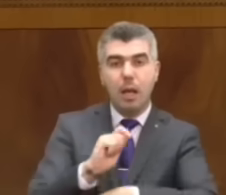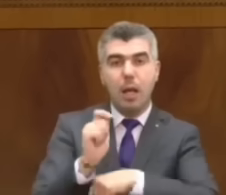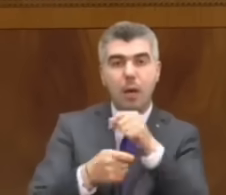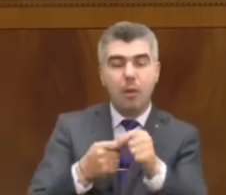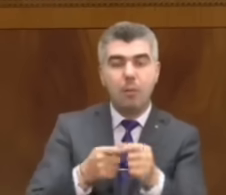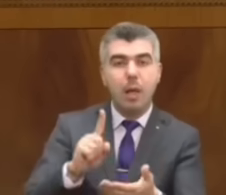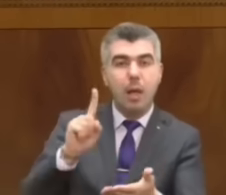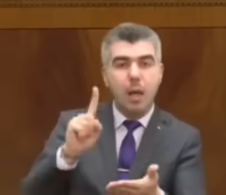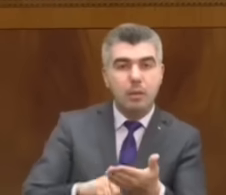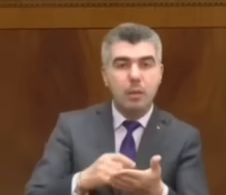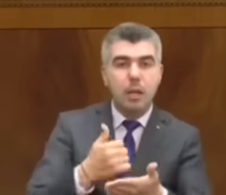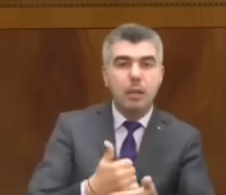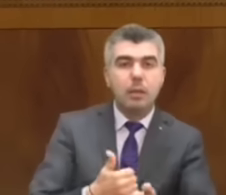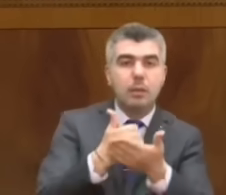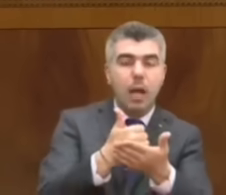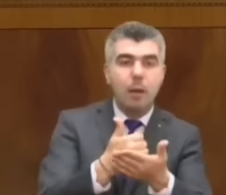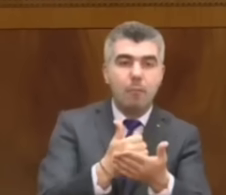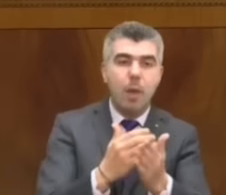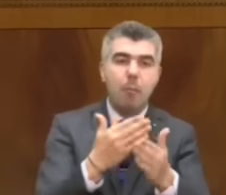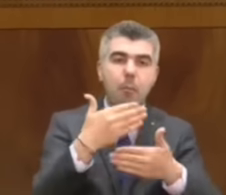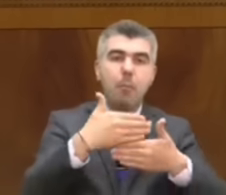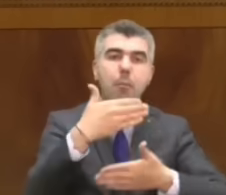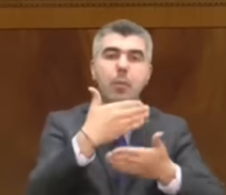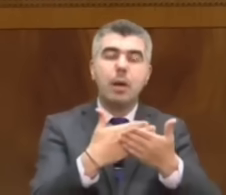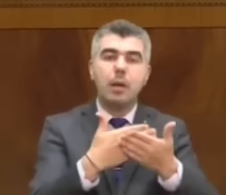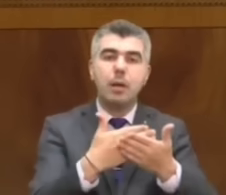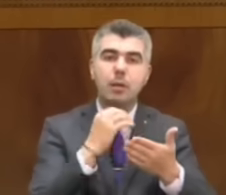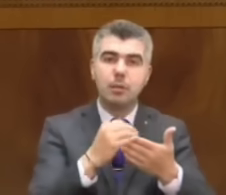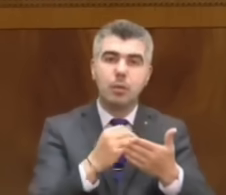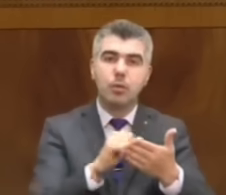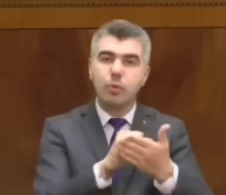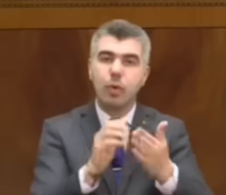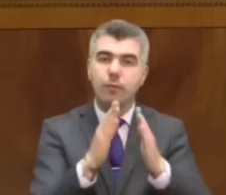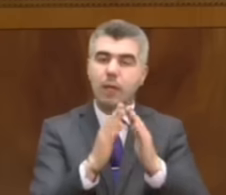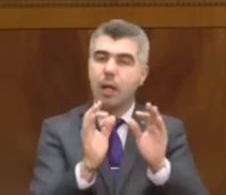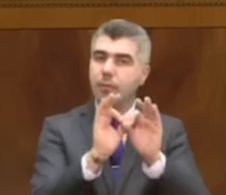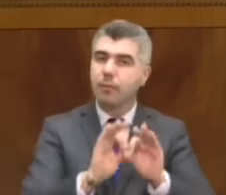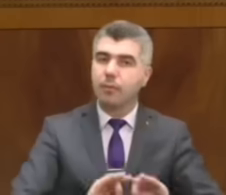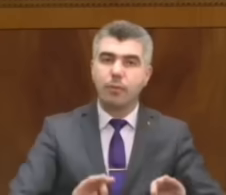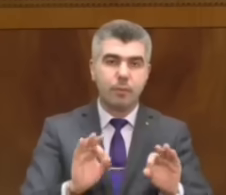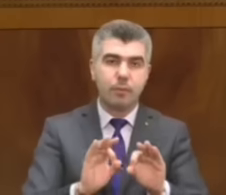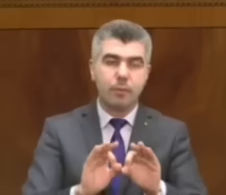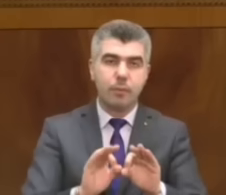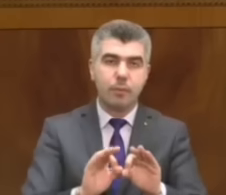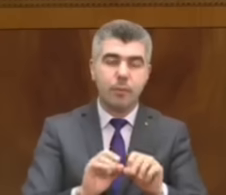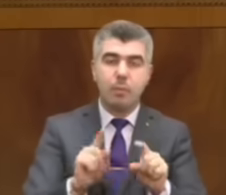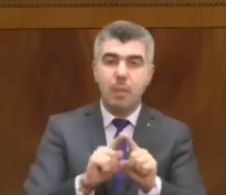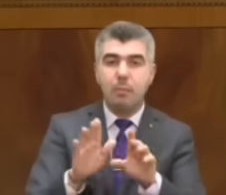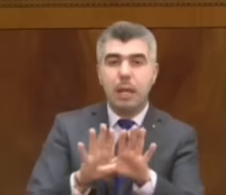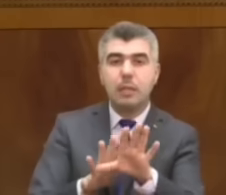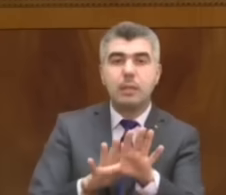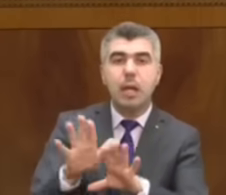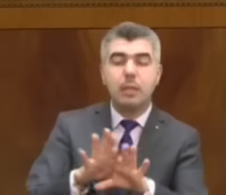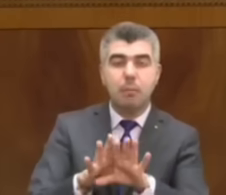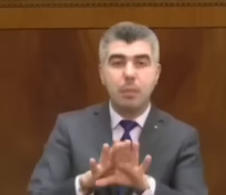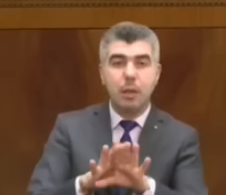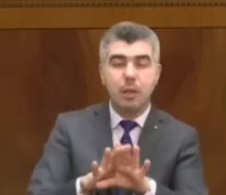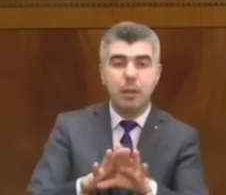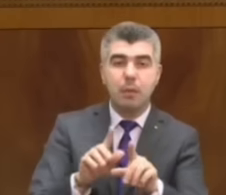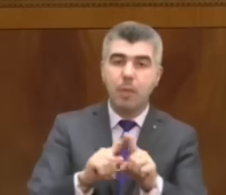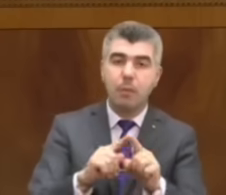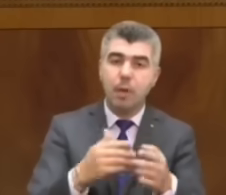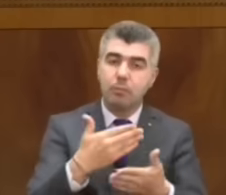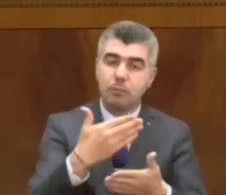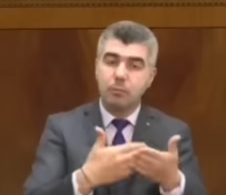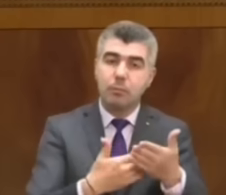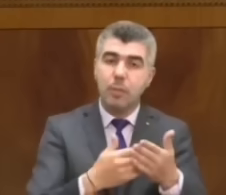دعم البناء ديال السكن وليس اقتناء السكن، ومحتاجه الى تدابير مسطريه وضوابط